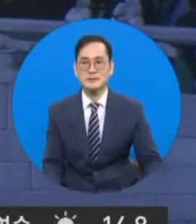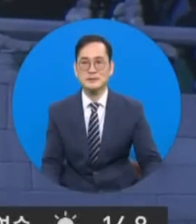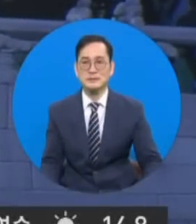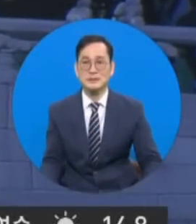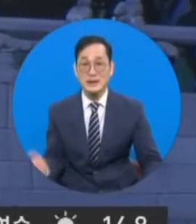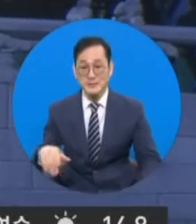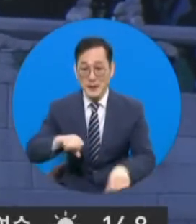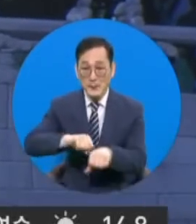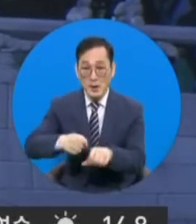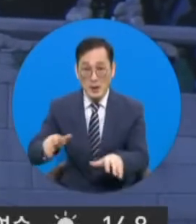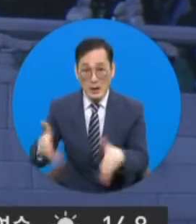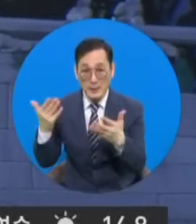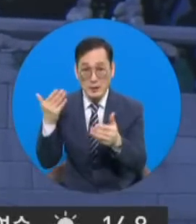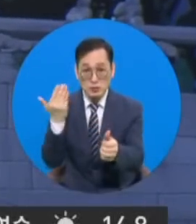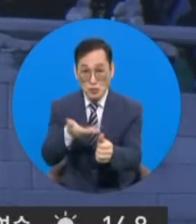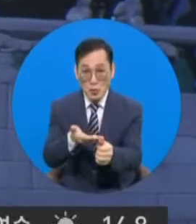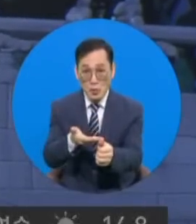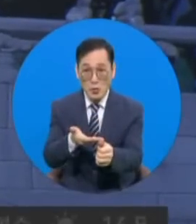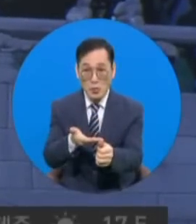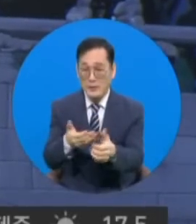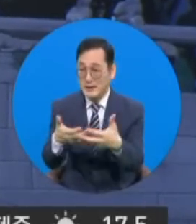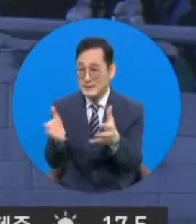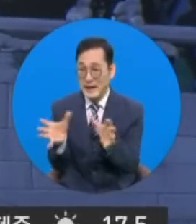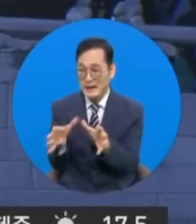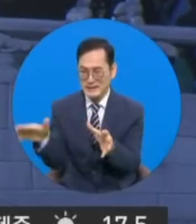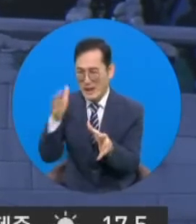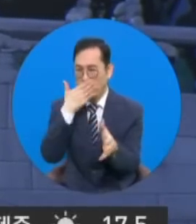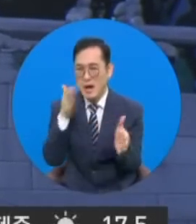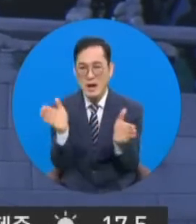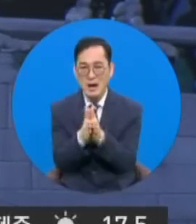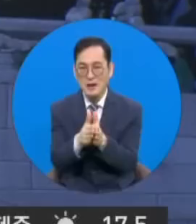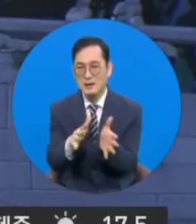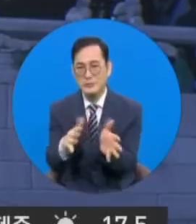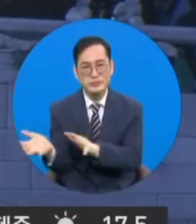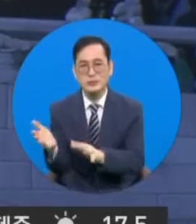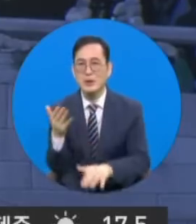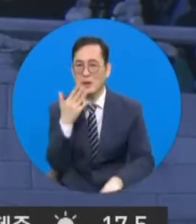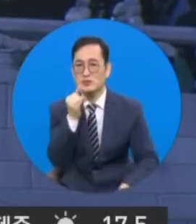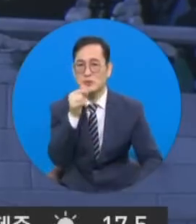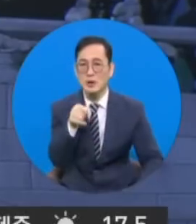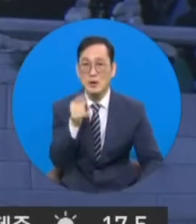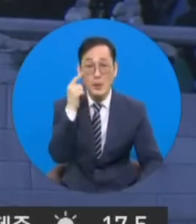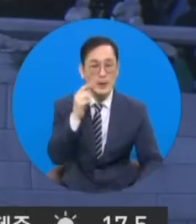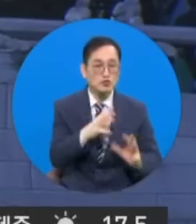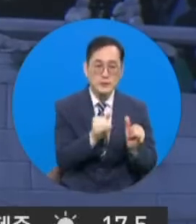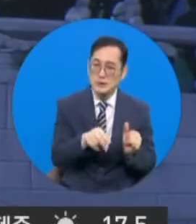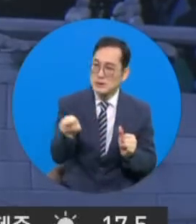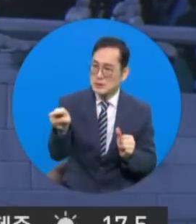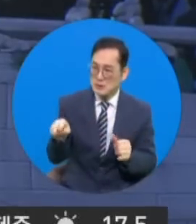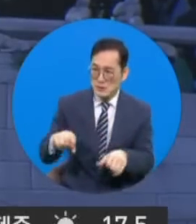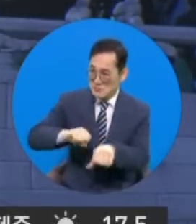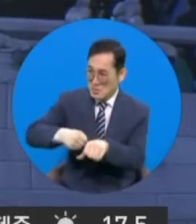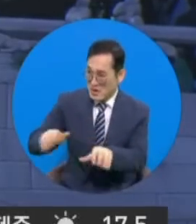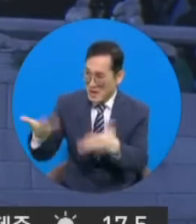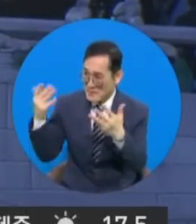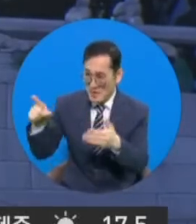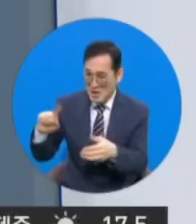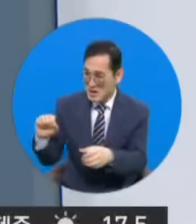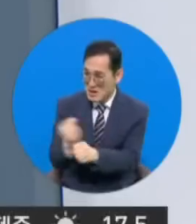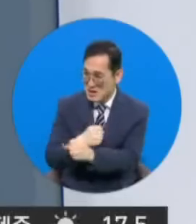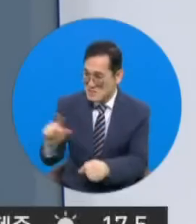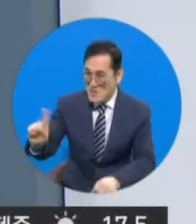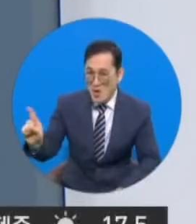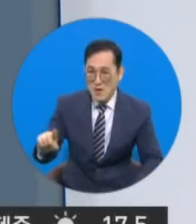솜방망이 징계를 할 때는 당 자체가 이제 역풍을 볼 수 있다는 고민도 또 다른 길로 하고 있다면서요 그럼요 이게